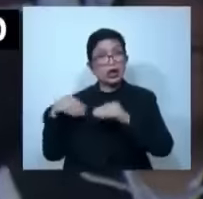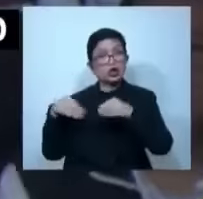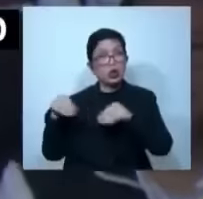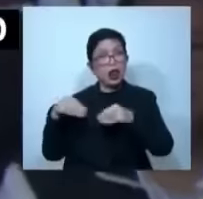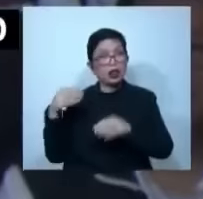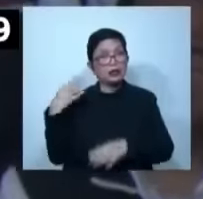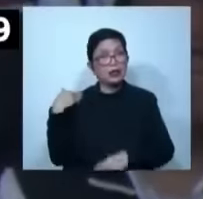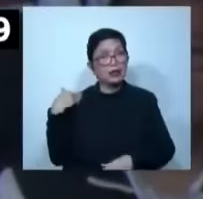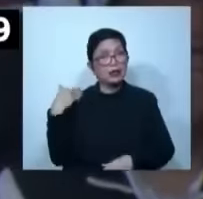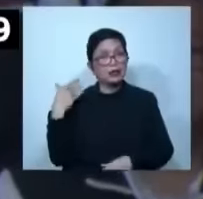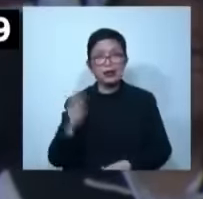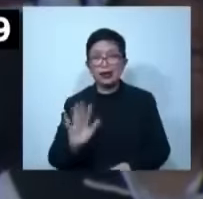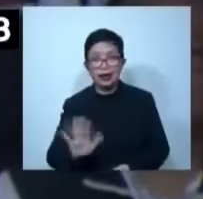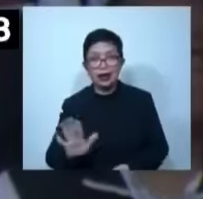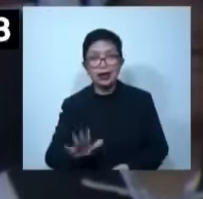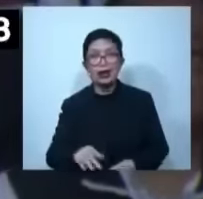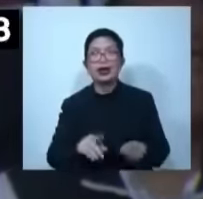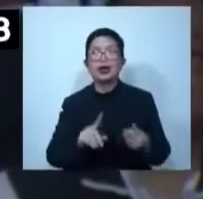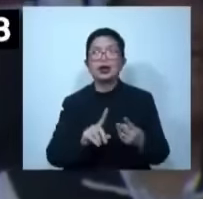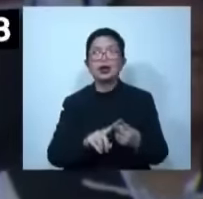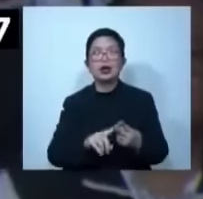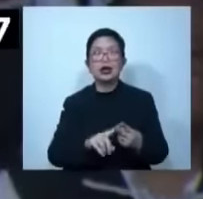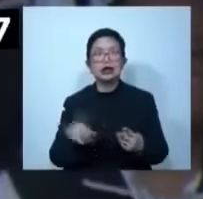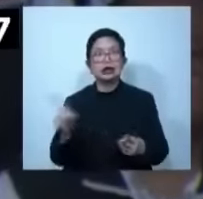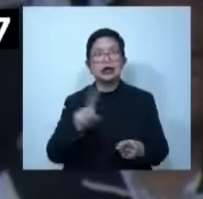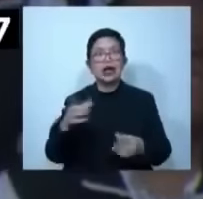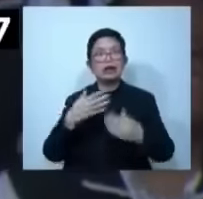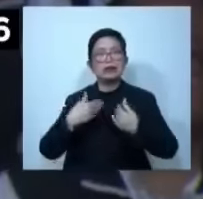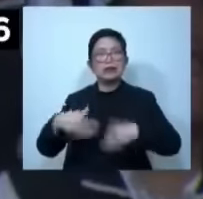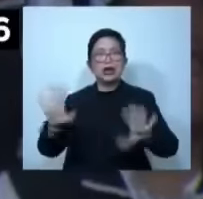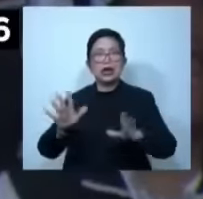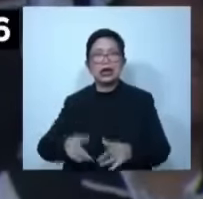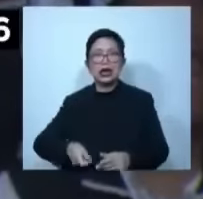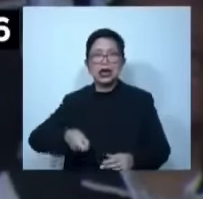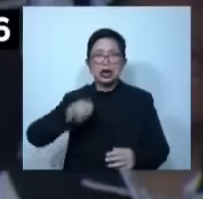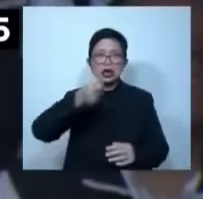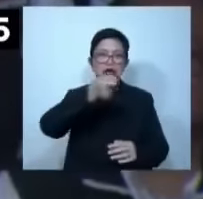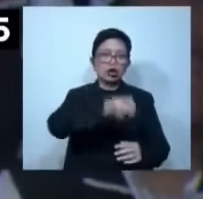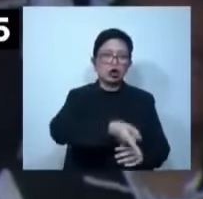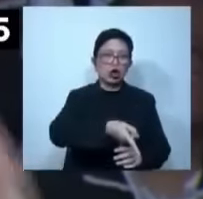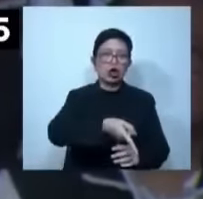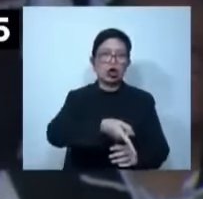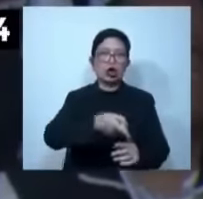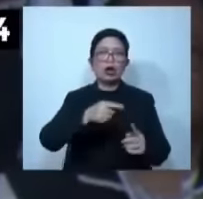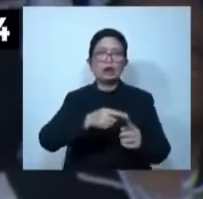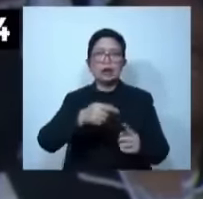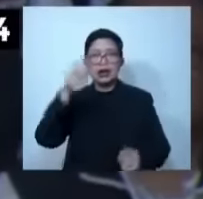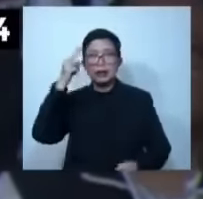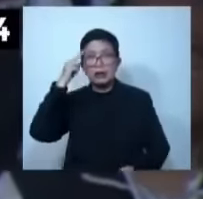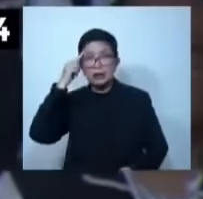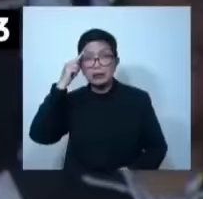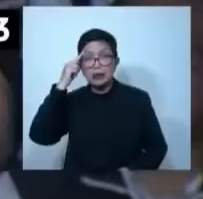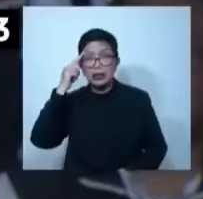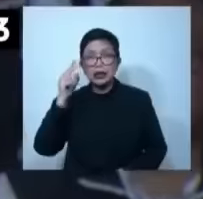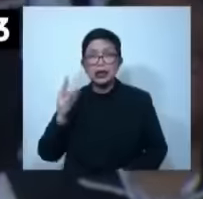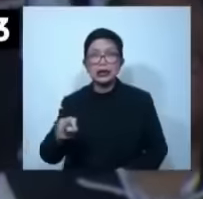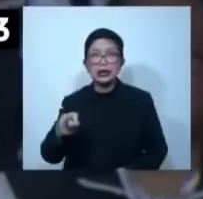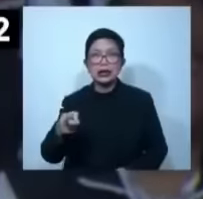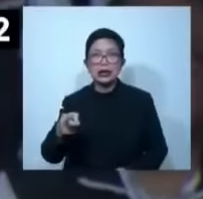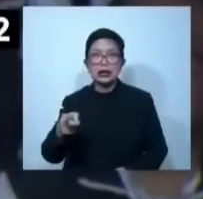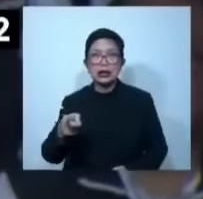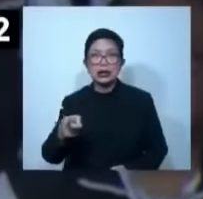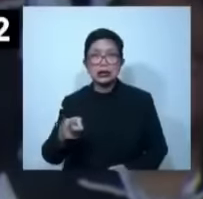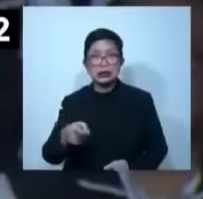Yang kedua, jangan biarkan mereka setor kepada pemimpinnya. Kalau ini terjadi, kerunyaman